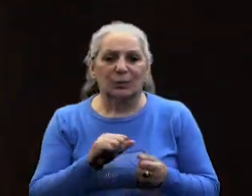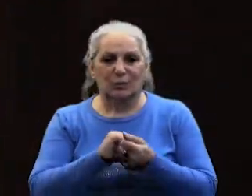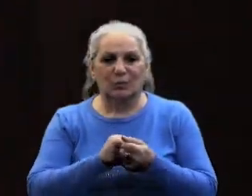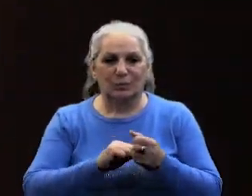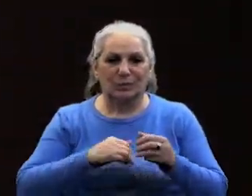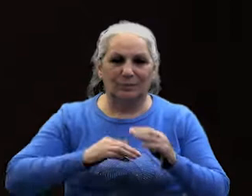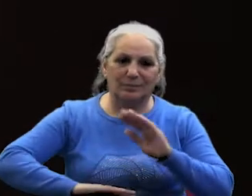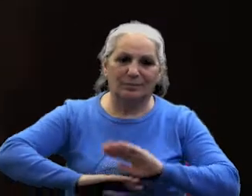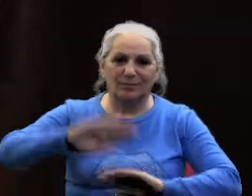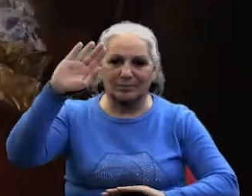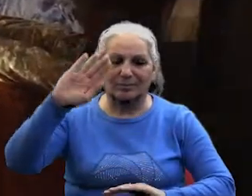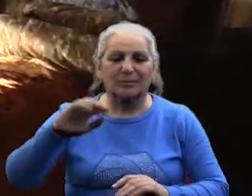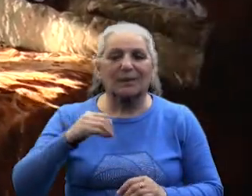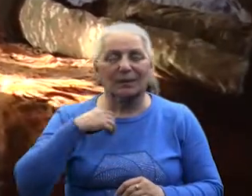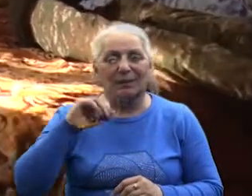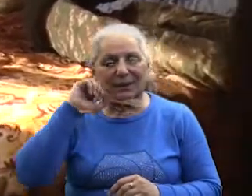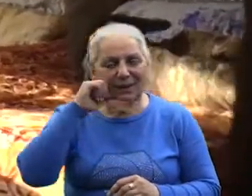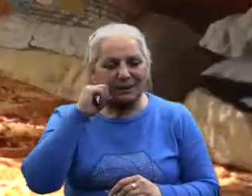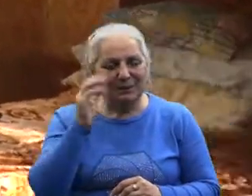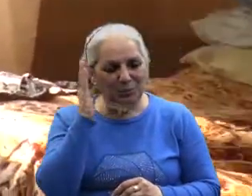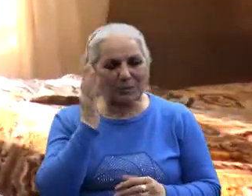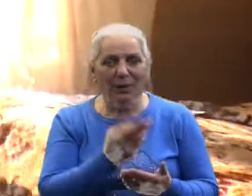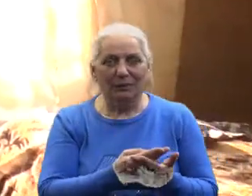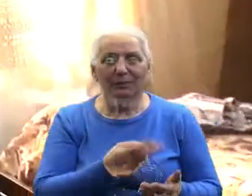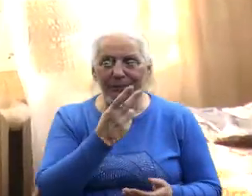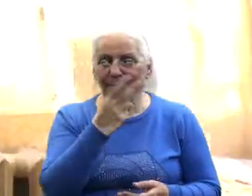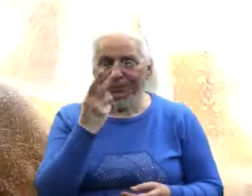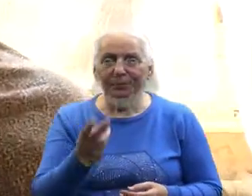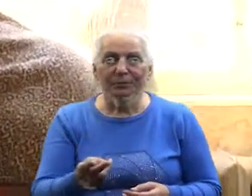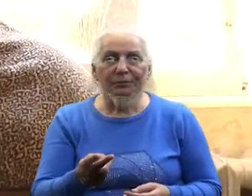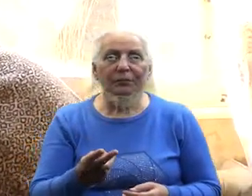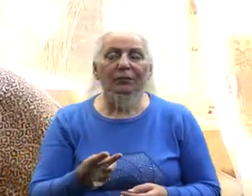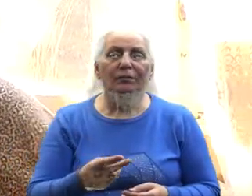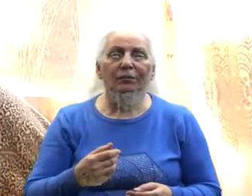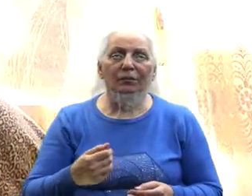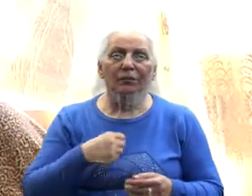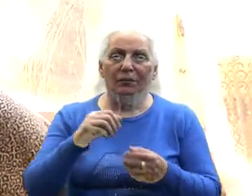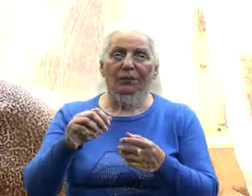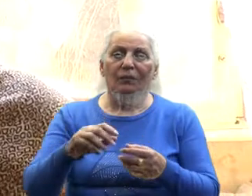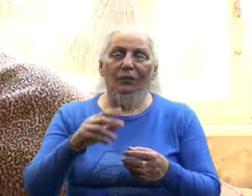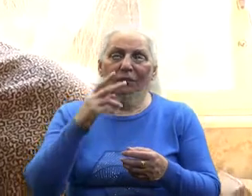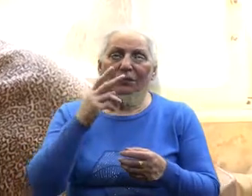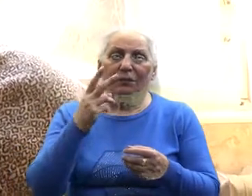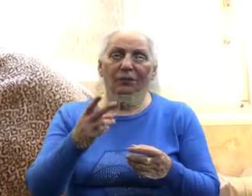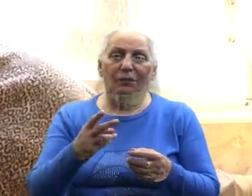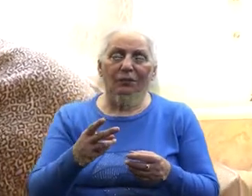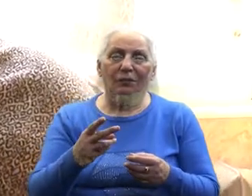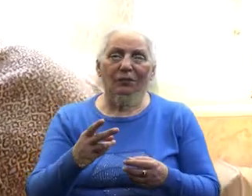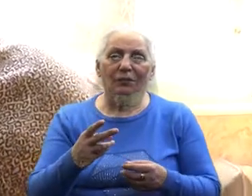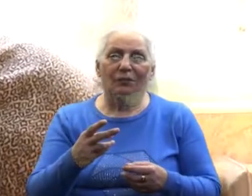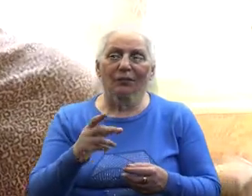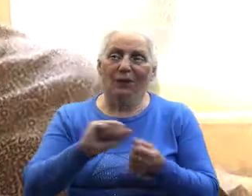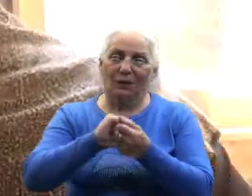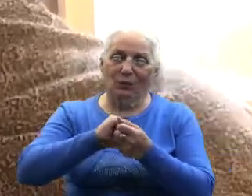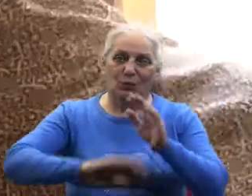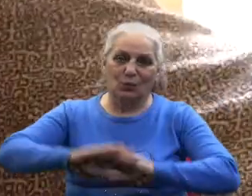կպցրի, մեր տատիկը պարկացա, տես ազիչան, այս ենց հանեմ տես, պրոստը աբոյ